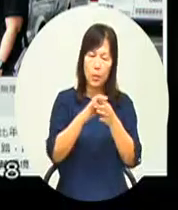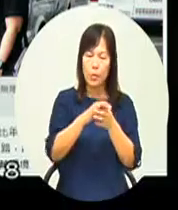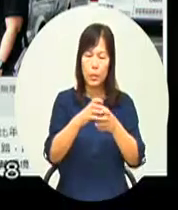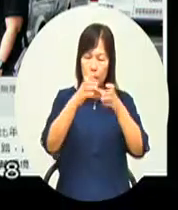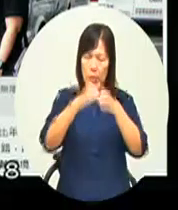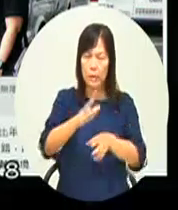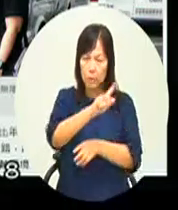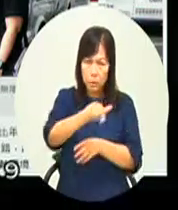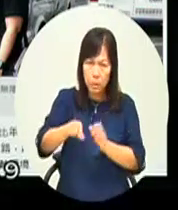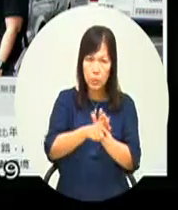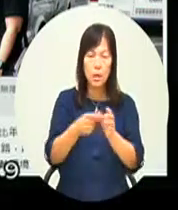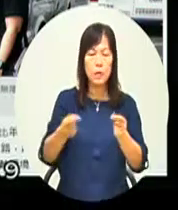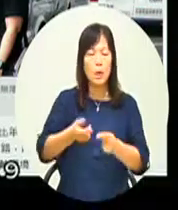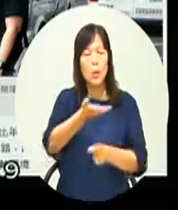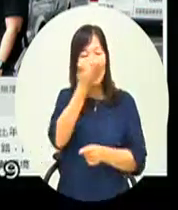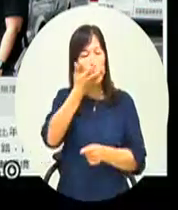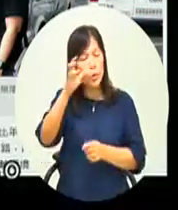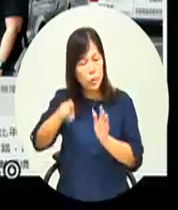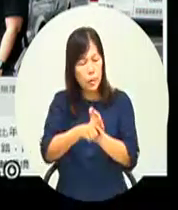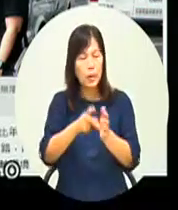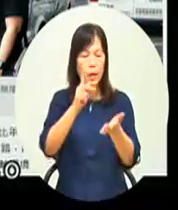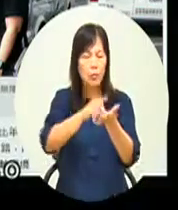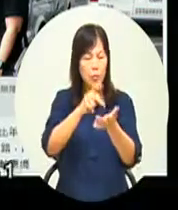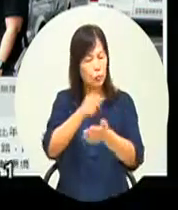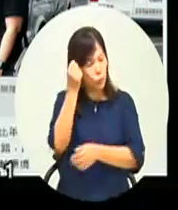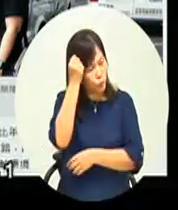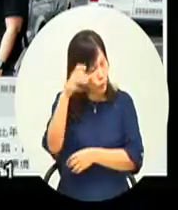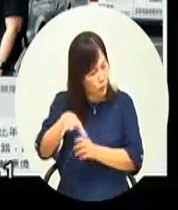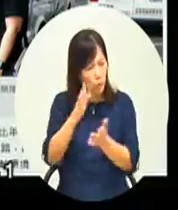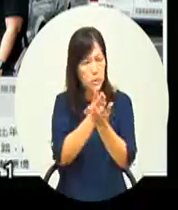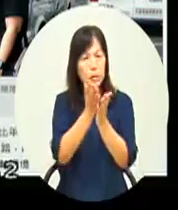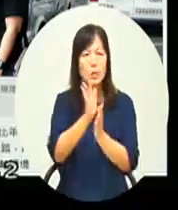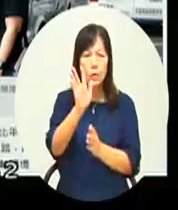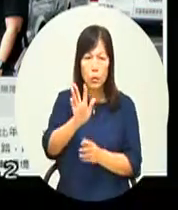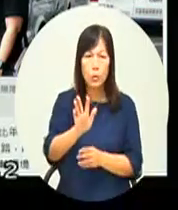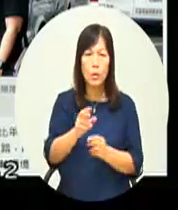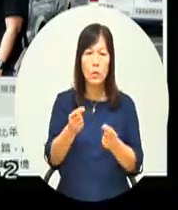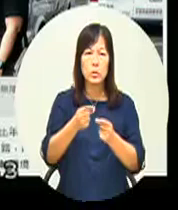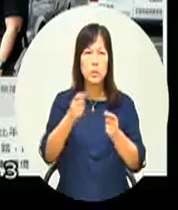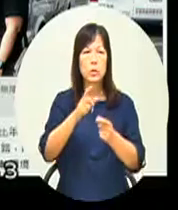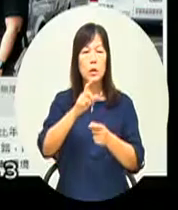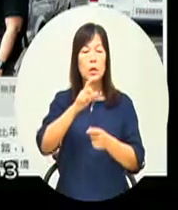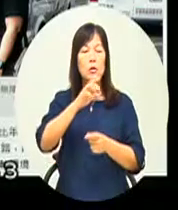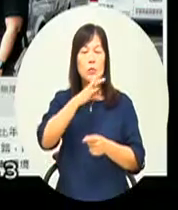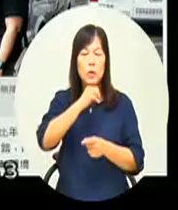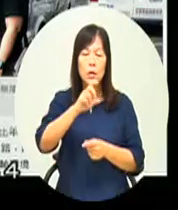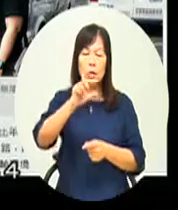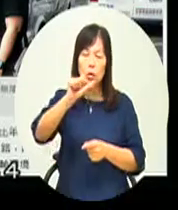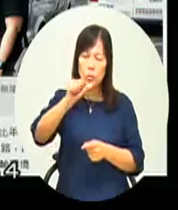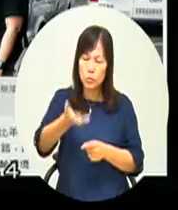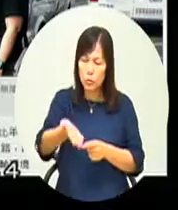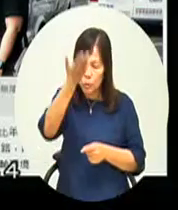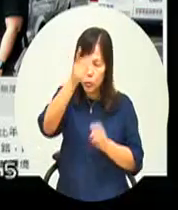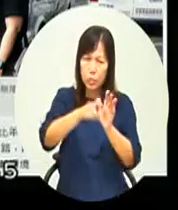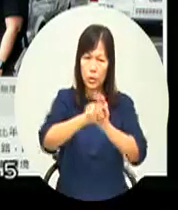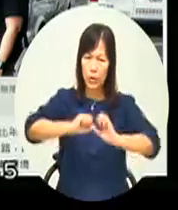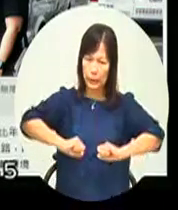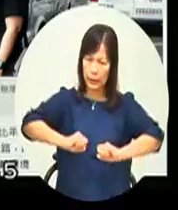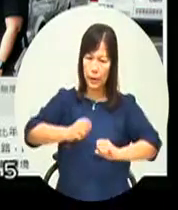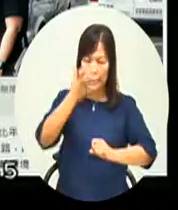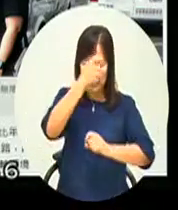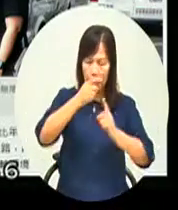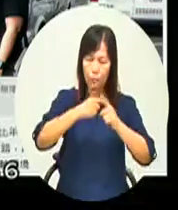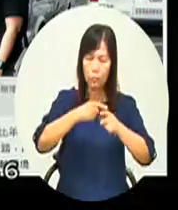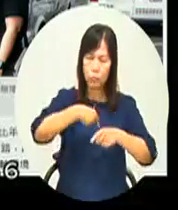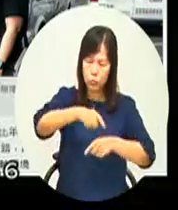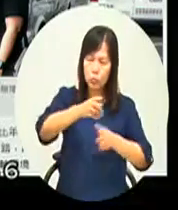施包括风景区包括饭店包括等等，是不是这65岁以上的这一些健康的长辈要去使用